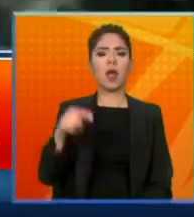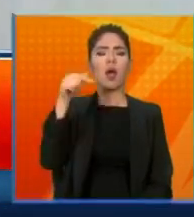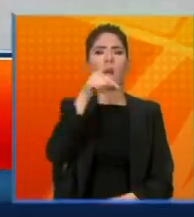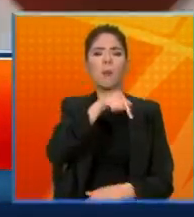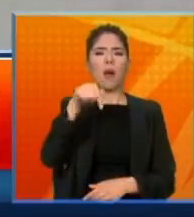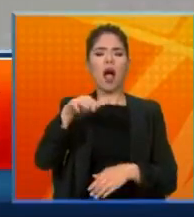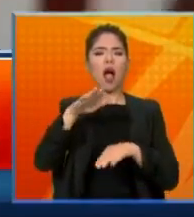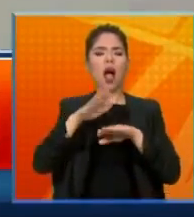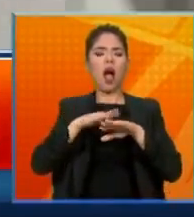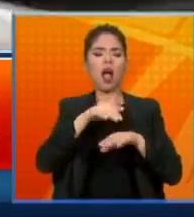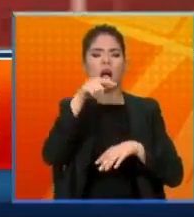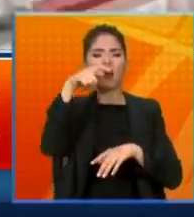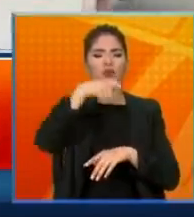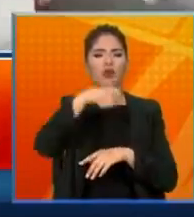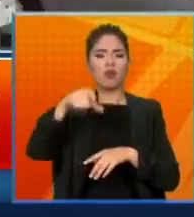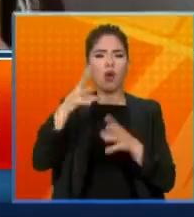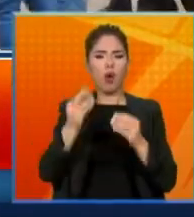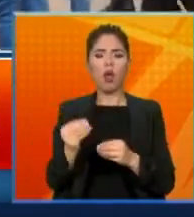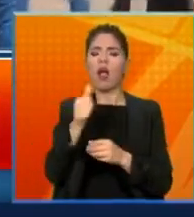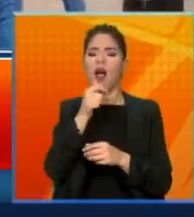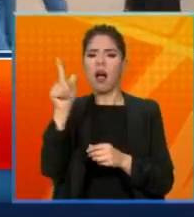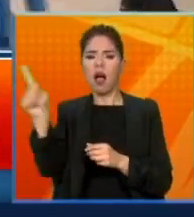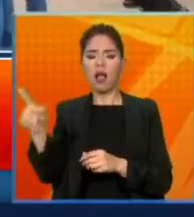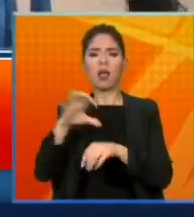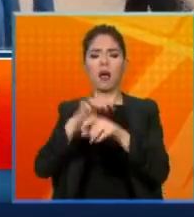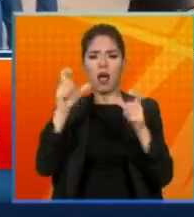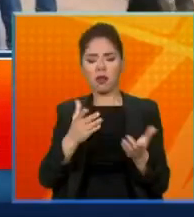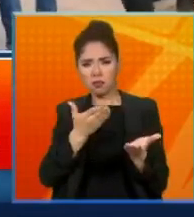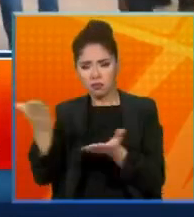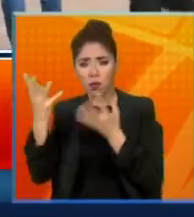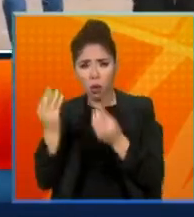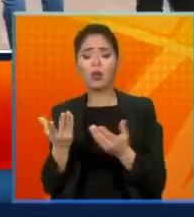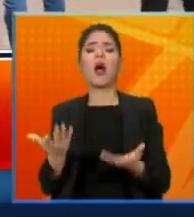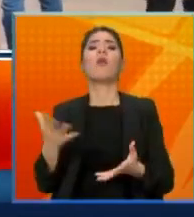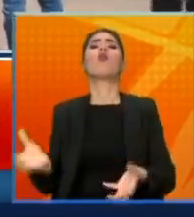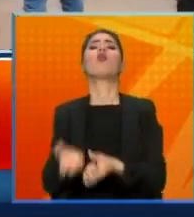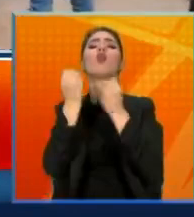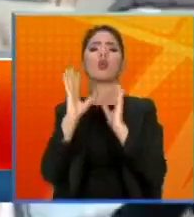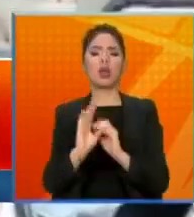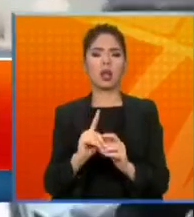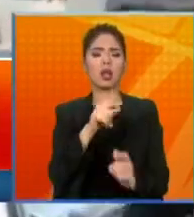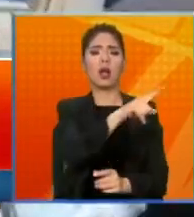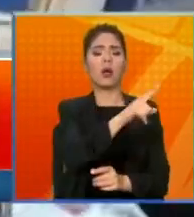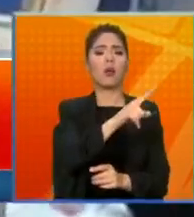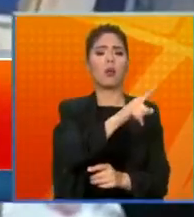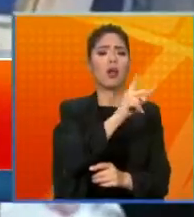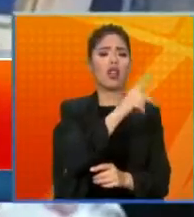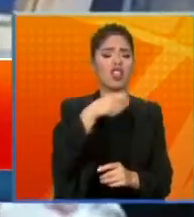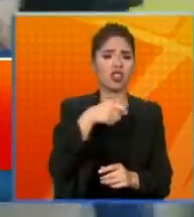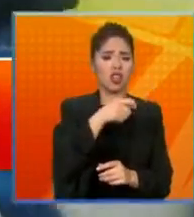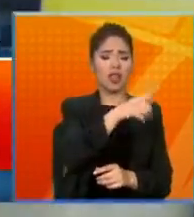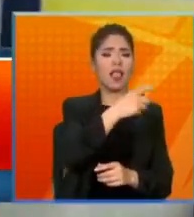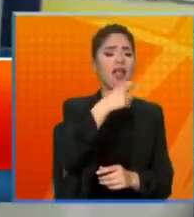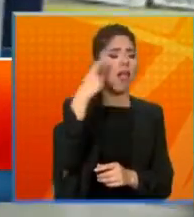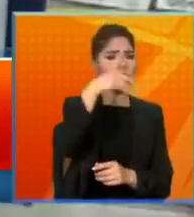Bacaklarından vurulan adam çok kan kaybetmişti. Hastaneye kaldırıldı ama kurtarılamadı. Gözaltına alınan cinayet zanlısı eski